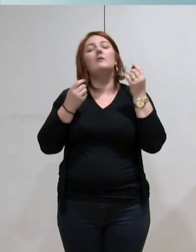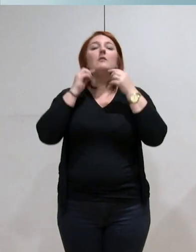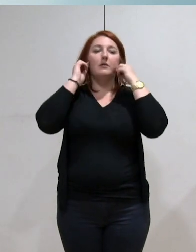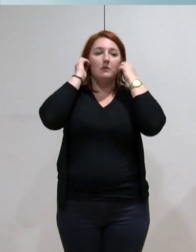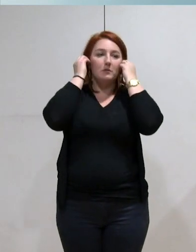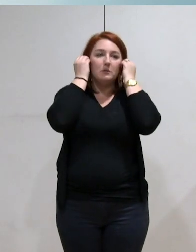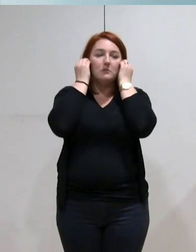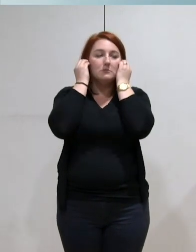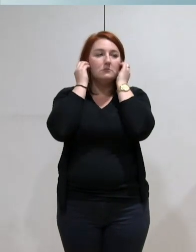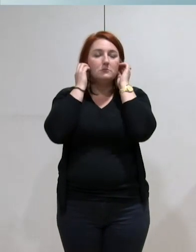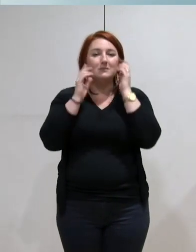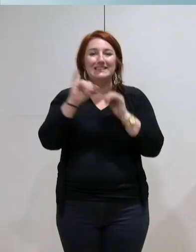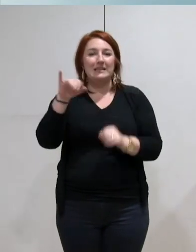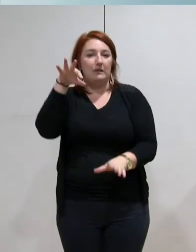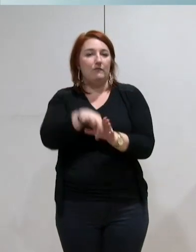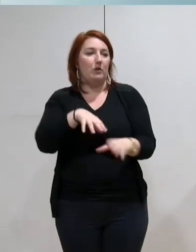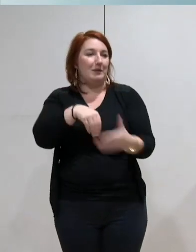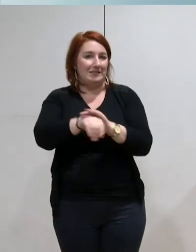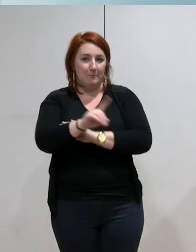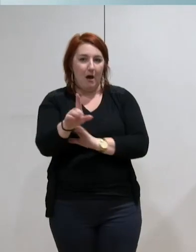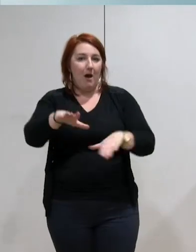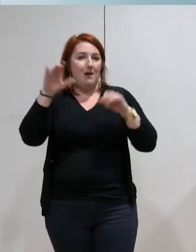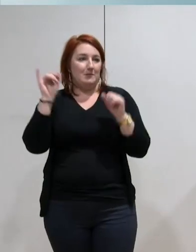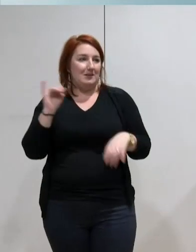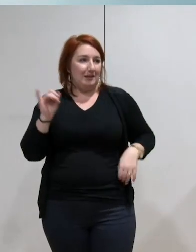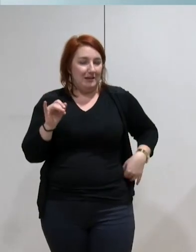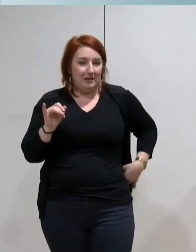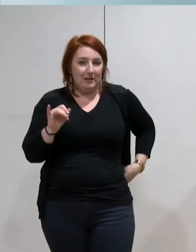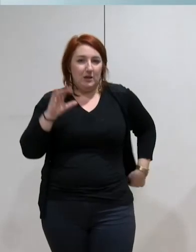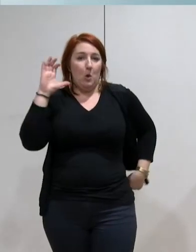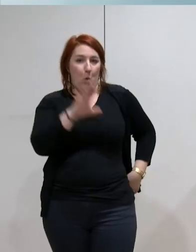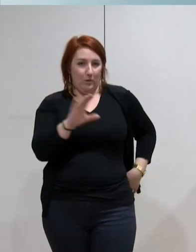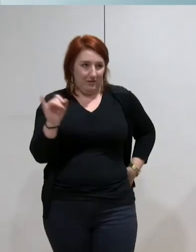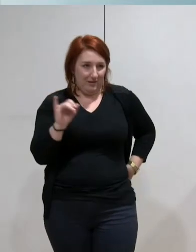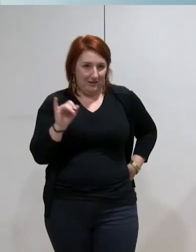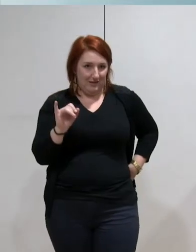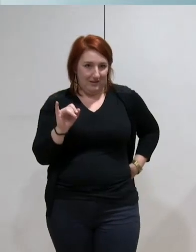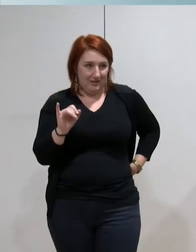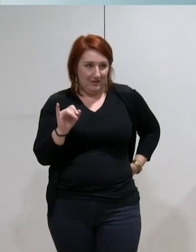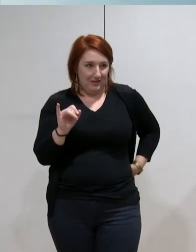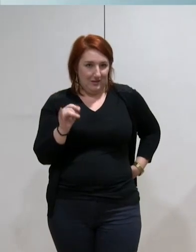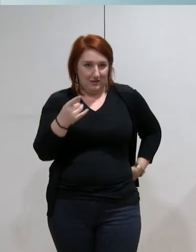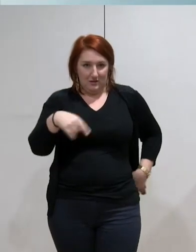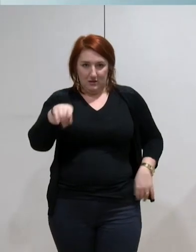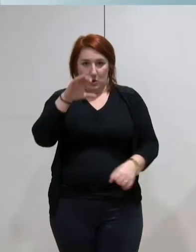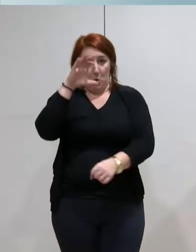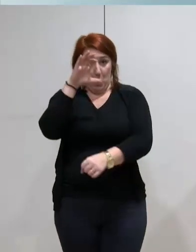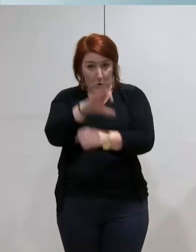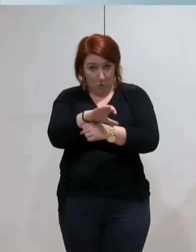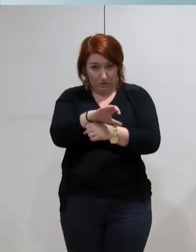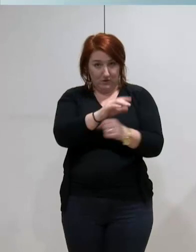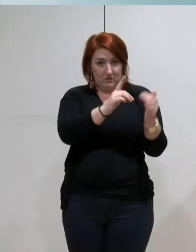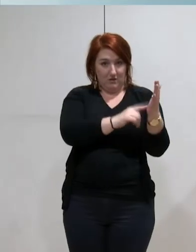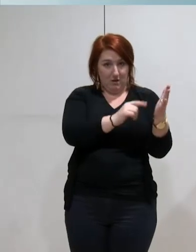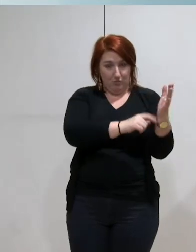au vote qui s'abstient qui vote contre donc là on v contre le maintien des